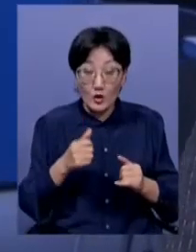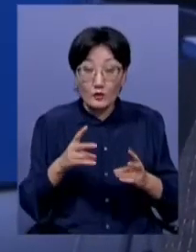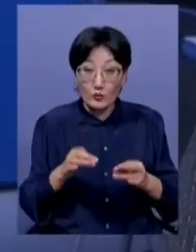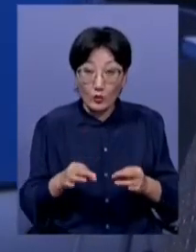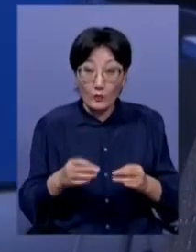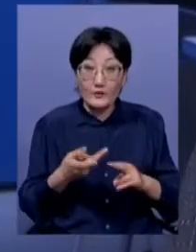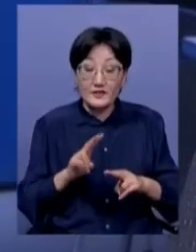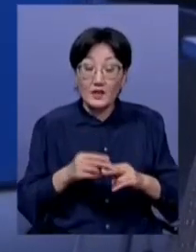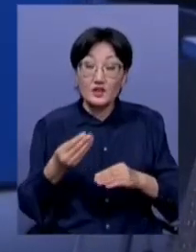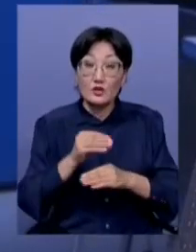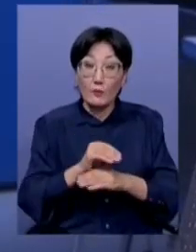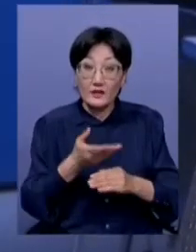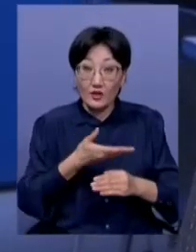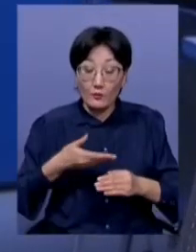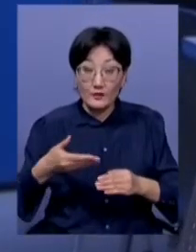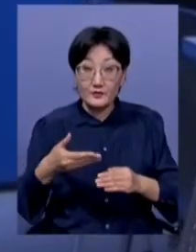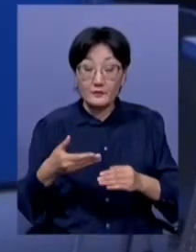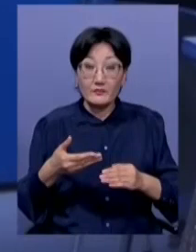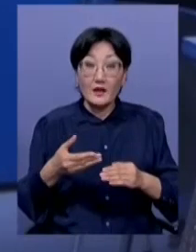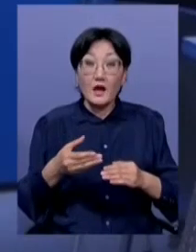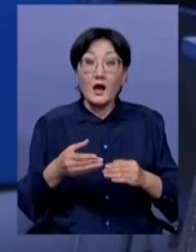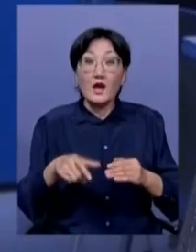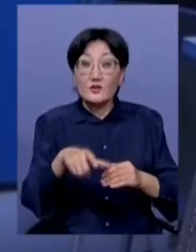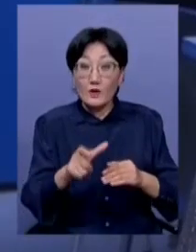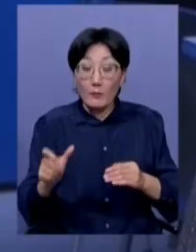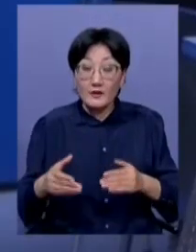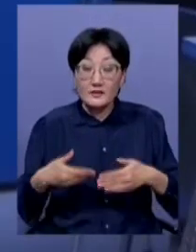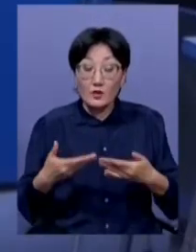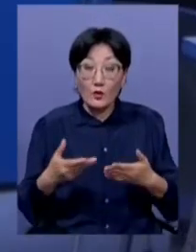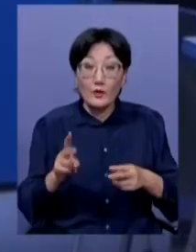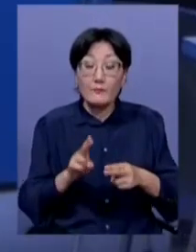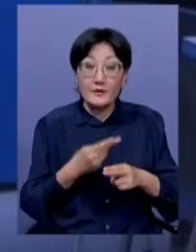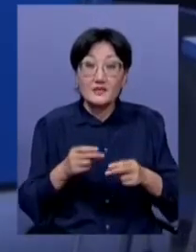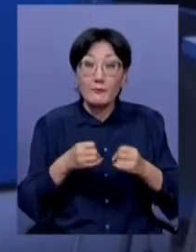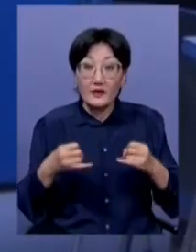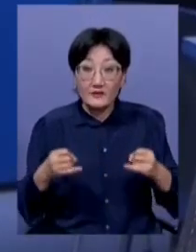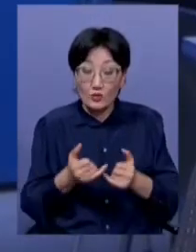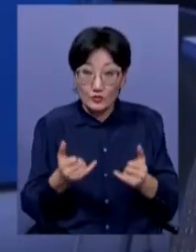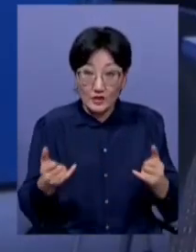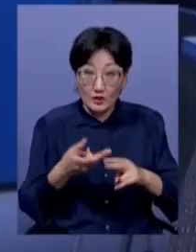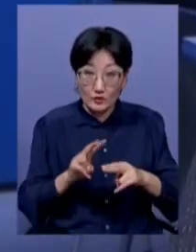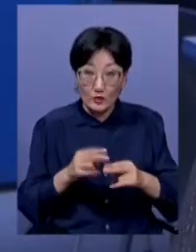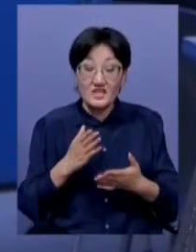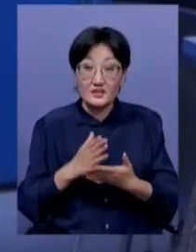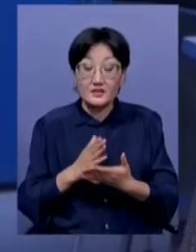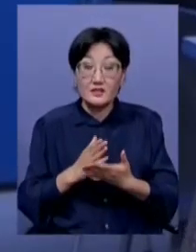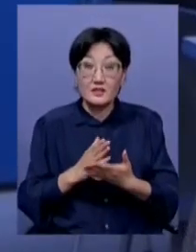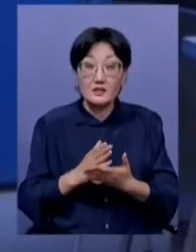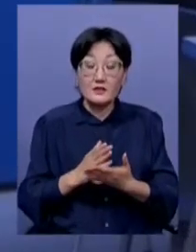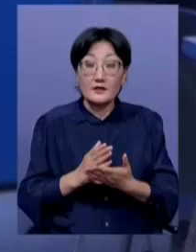при этом дополнительно мы абонентам предлагаем беспроводные услуги, которые у нас существуют